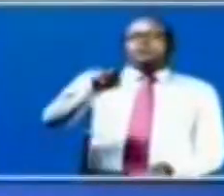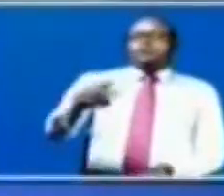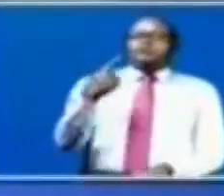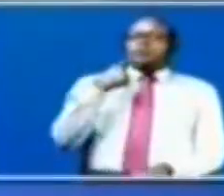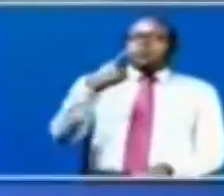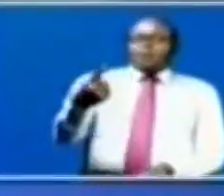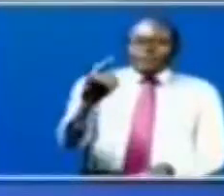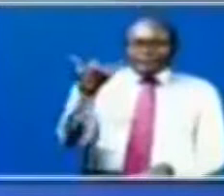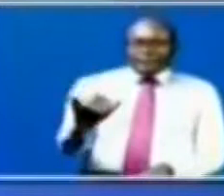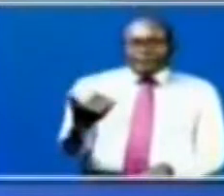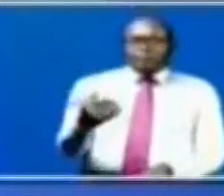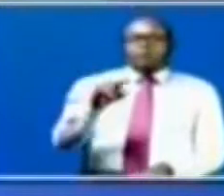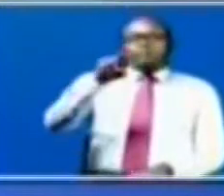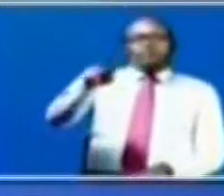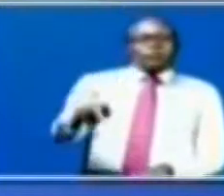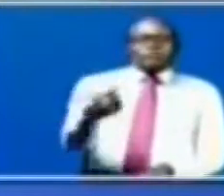2,100 and now to